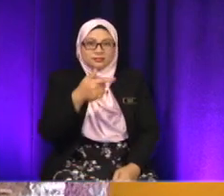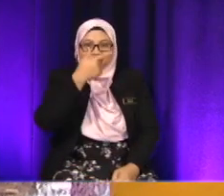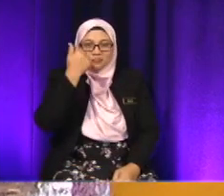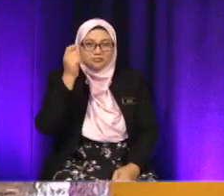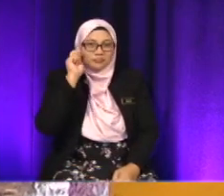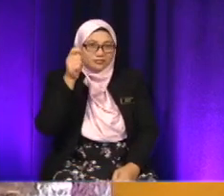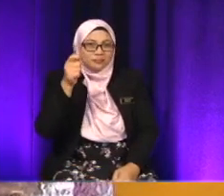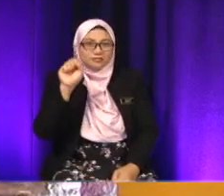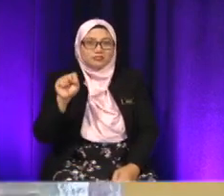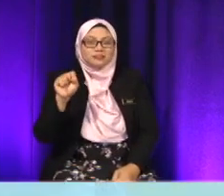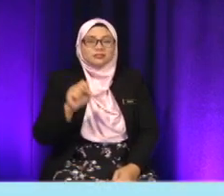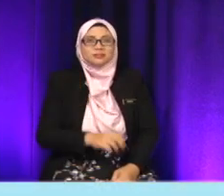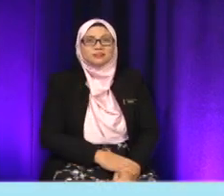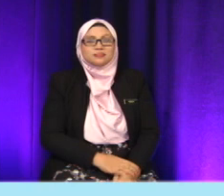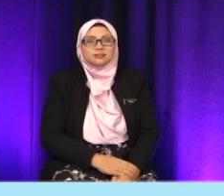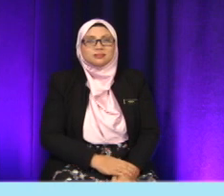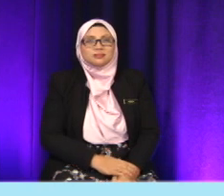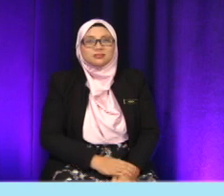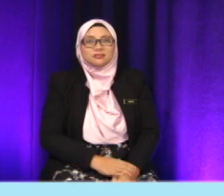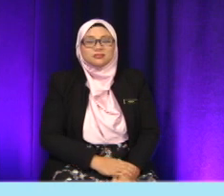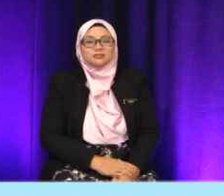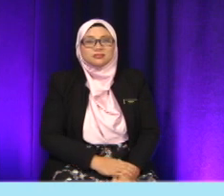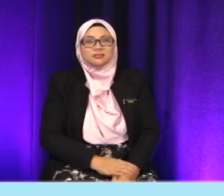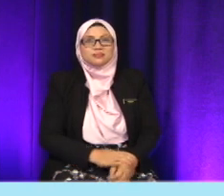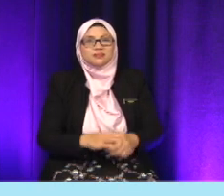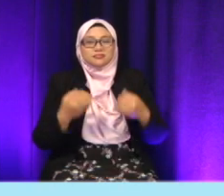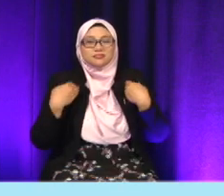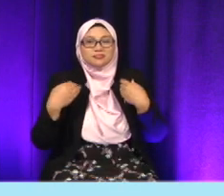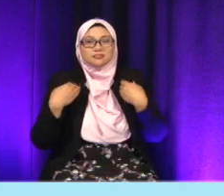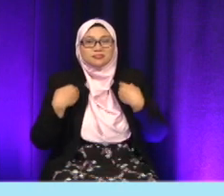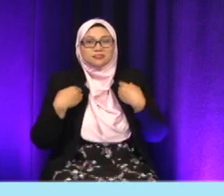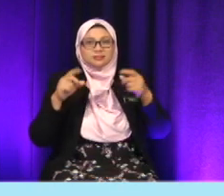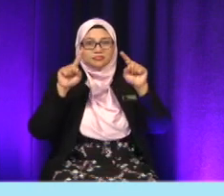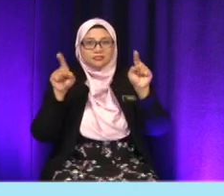seperti dan contoh Static Woy Papa jumlah kemudian